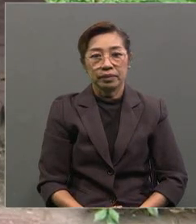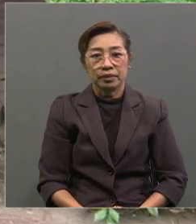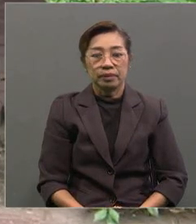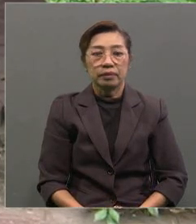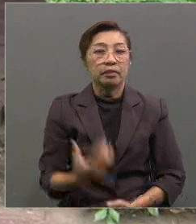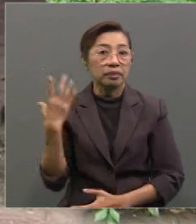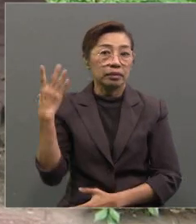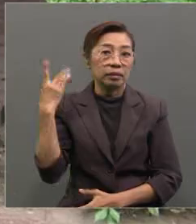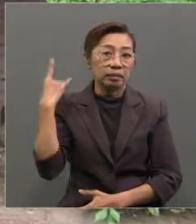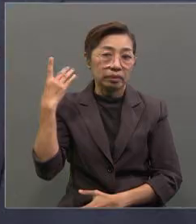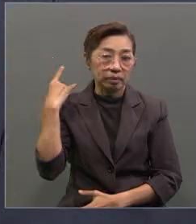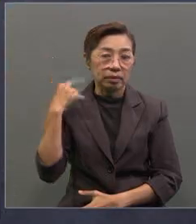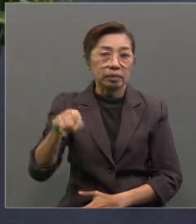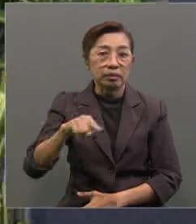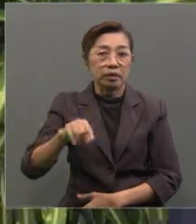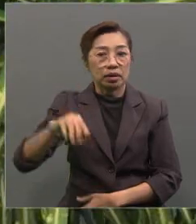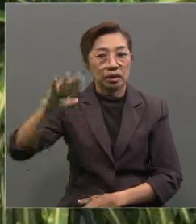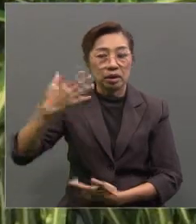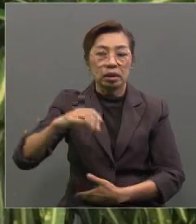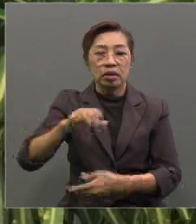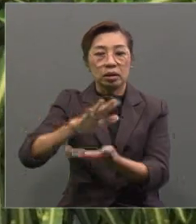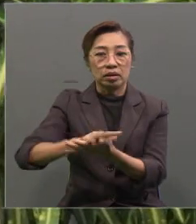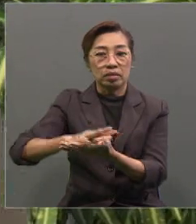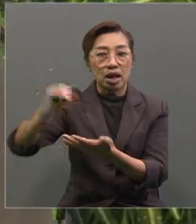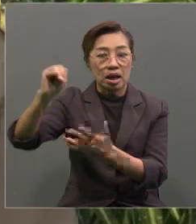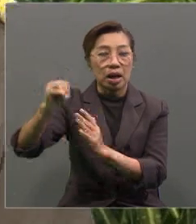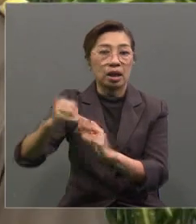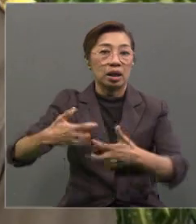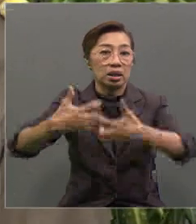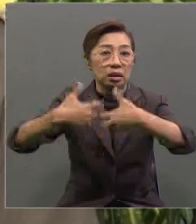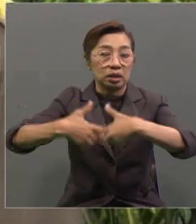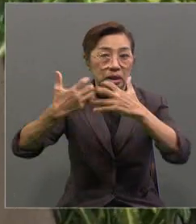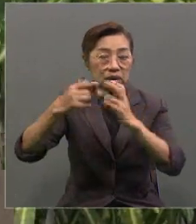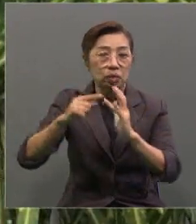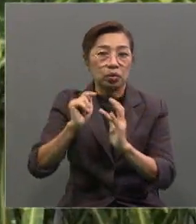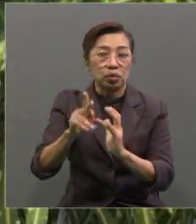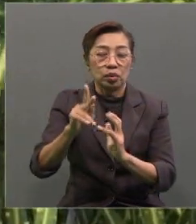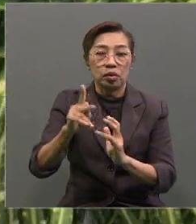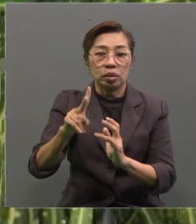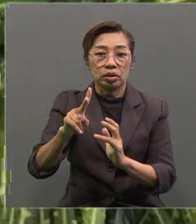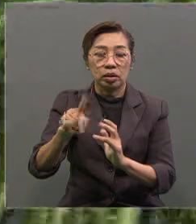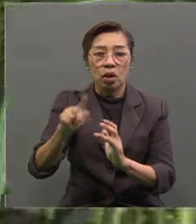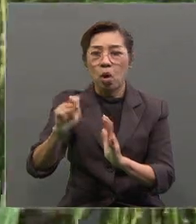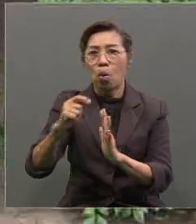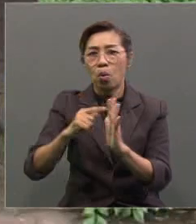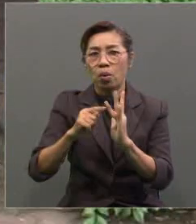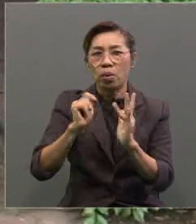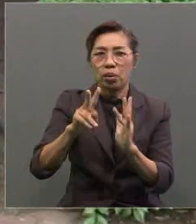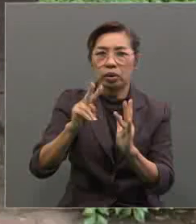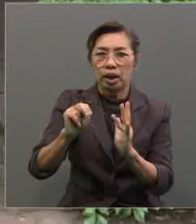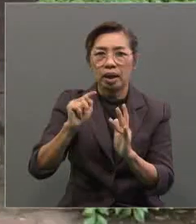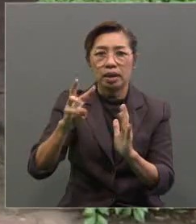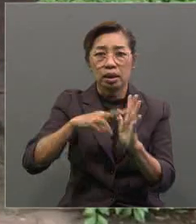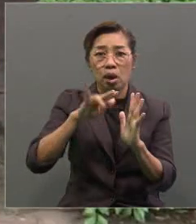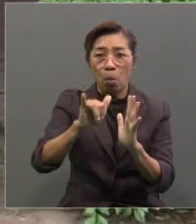ขณะที่เมื่อวานนี้นะคะตัวแทนสโมสรนักศึกษามหาวิทยาลัยเทคโนโลยีราชมงคลตะวันออกวิทยาเขตอุเทรนถวายแล้วก็นางสาพรพิมล